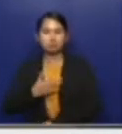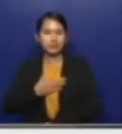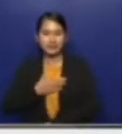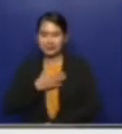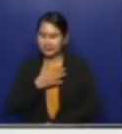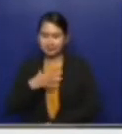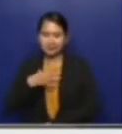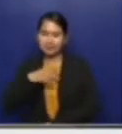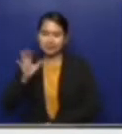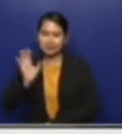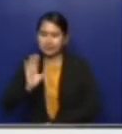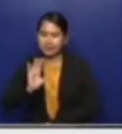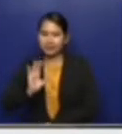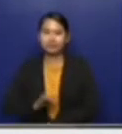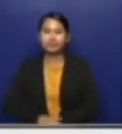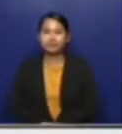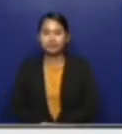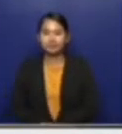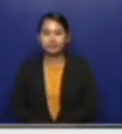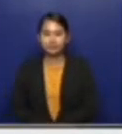ท่านประธาน